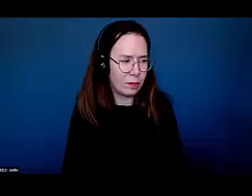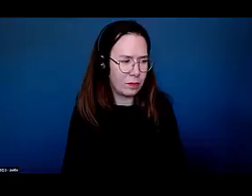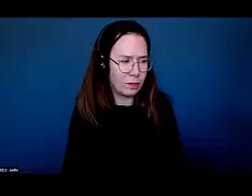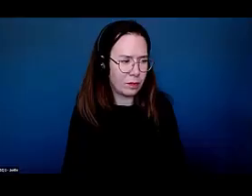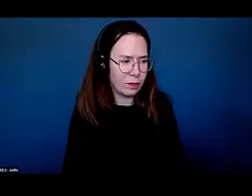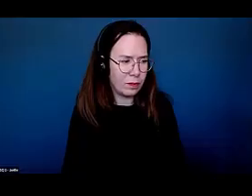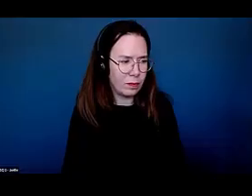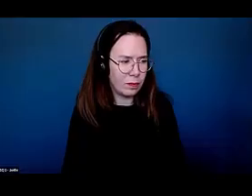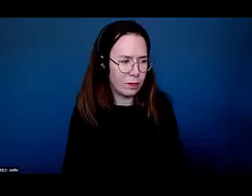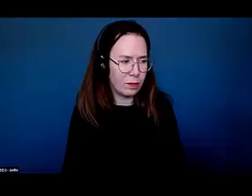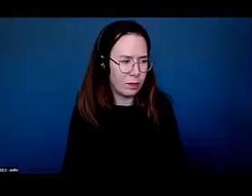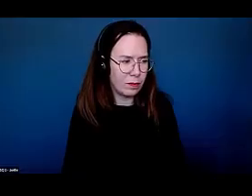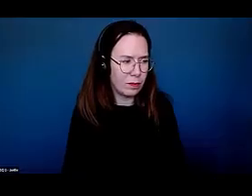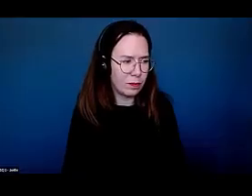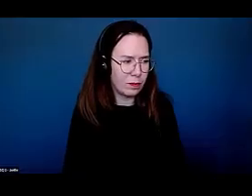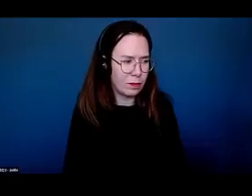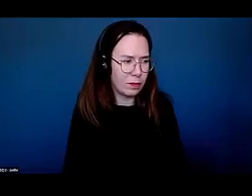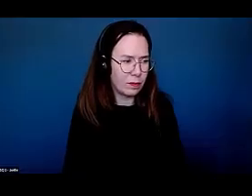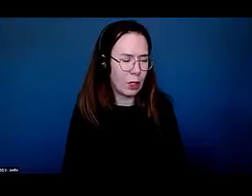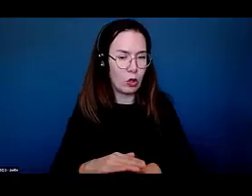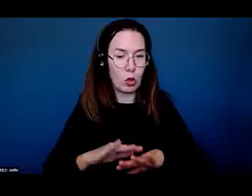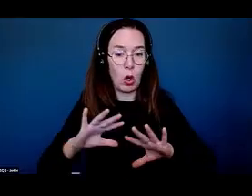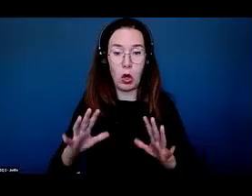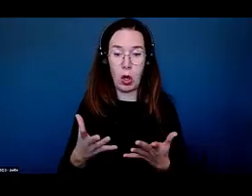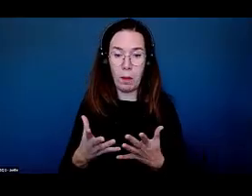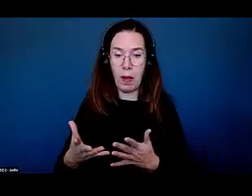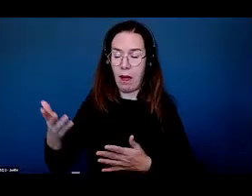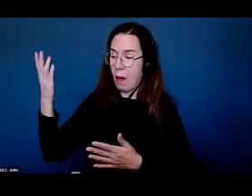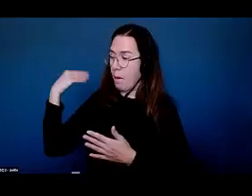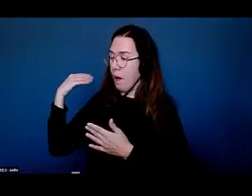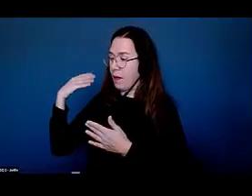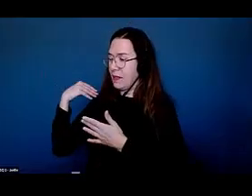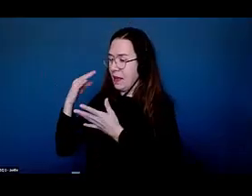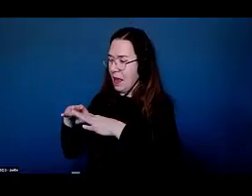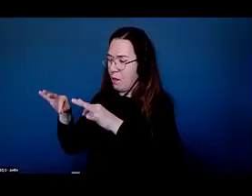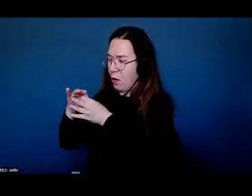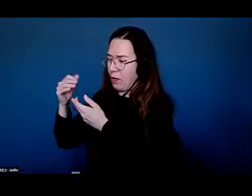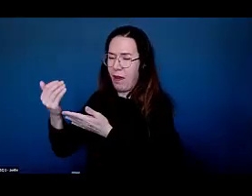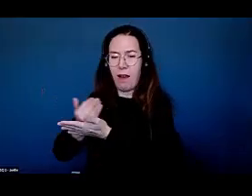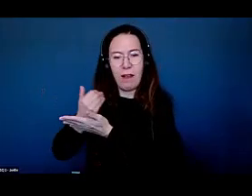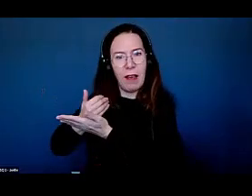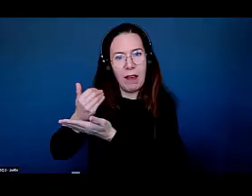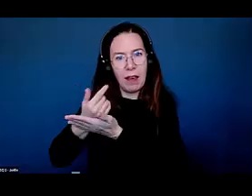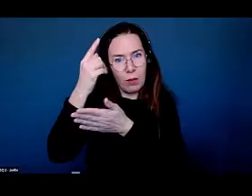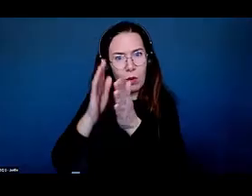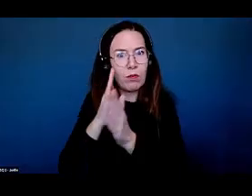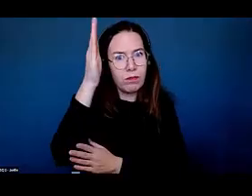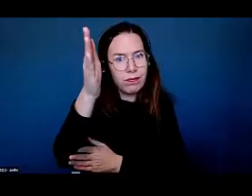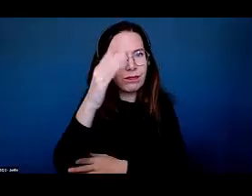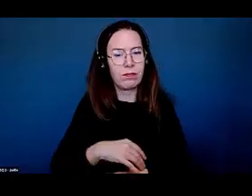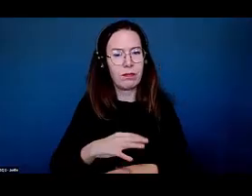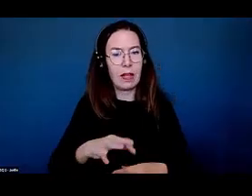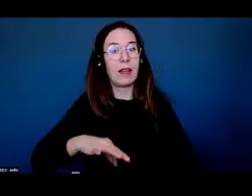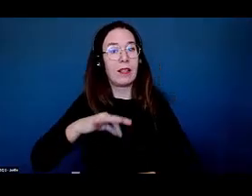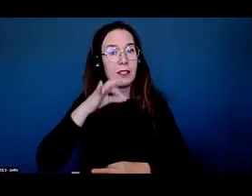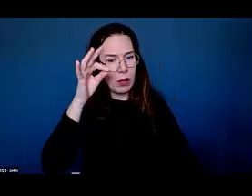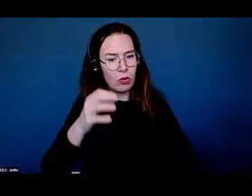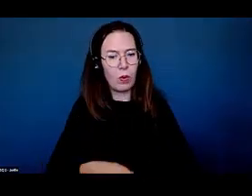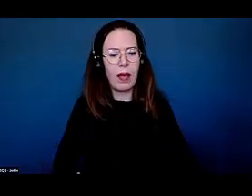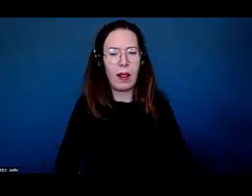la compréhension de la manière dont le passé informe le futur, la spiritualité,